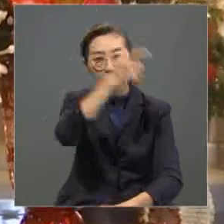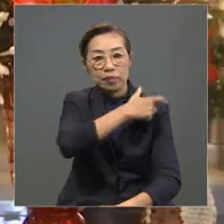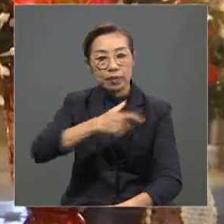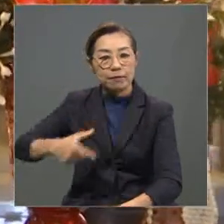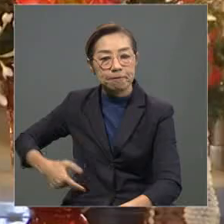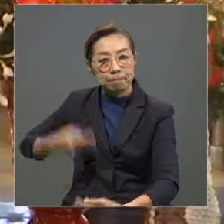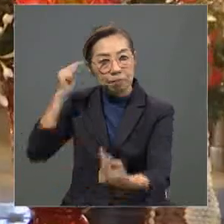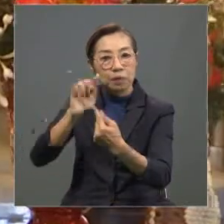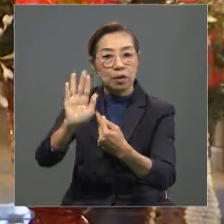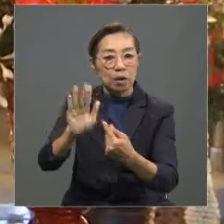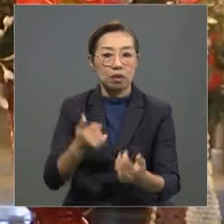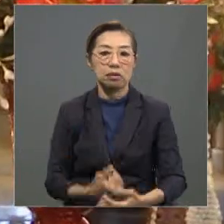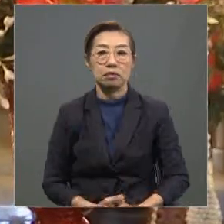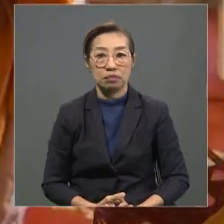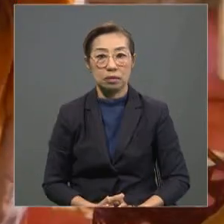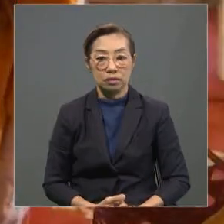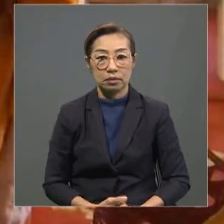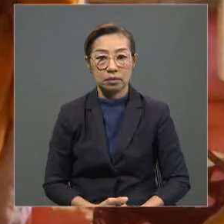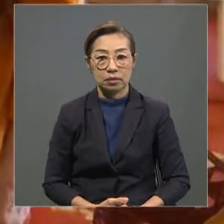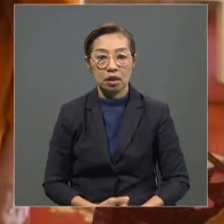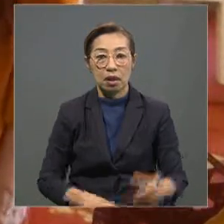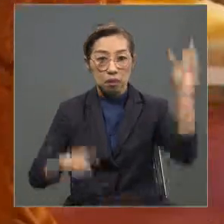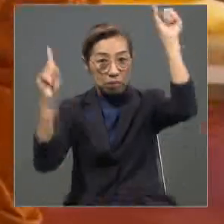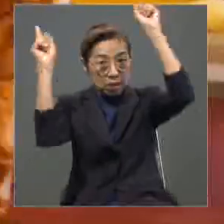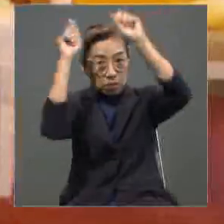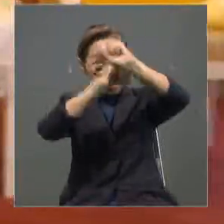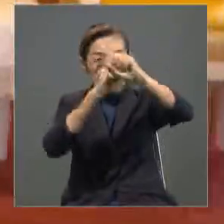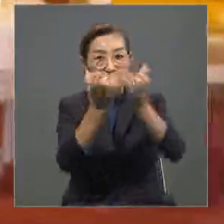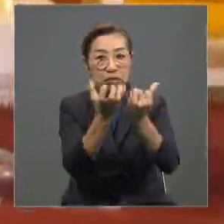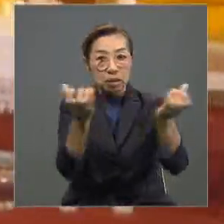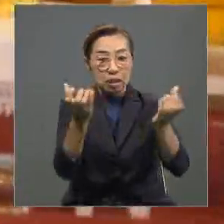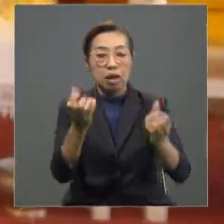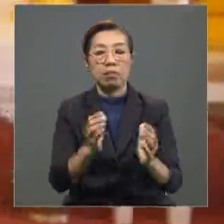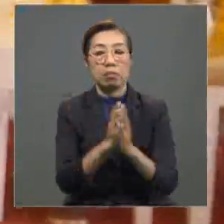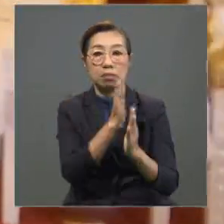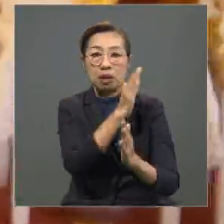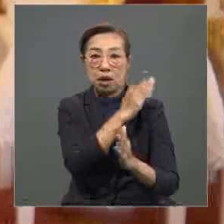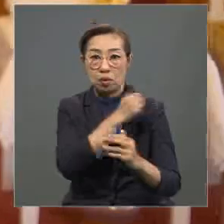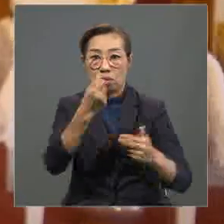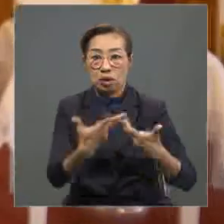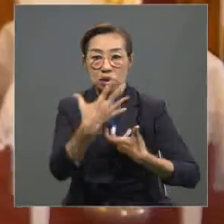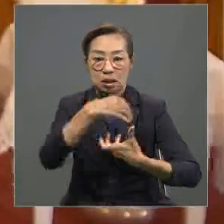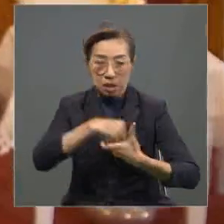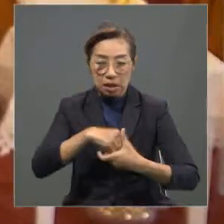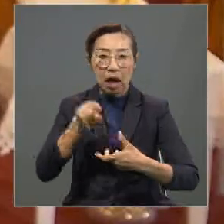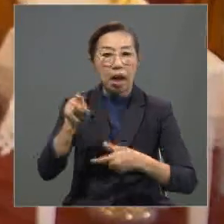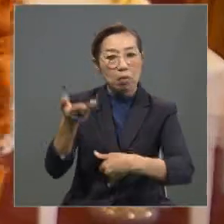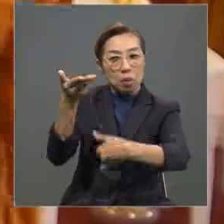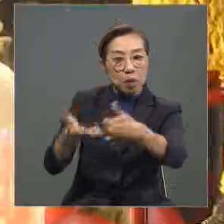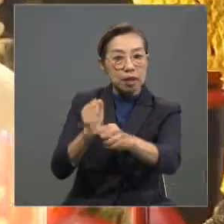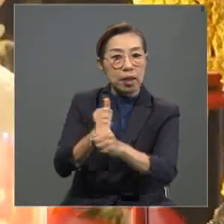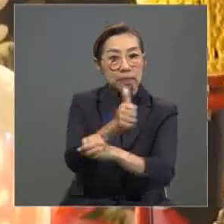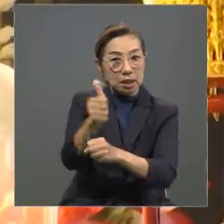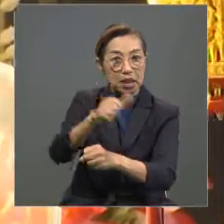ปรารถนาขออานุภาพแห่งคุณพระศรีรัตนตรัยและพระราชกุศลธรรมจริยาโปรดอภิบาลรักษา